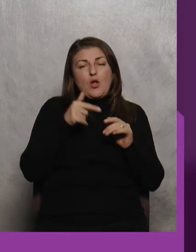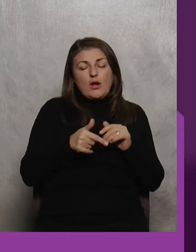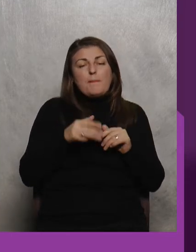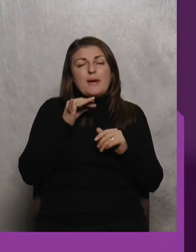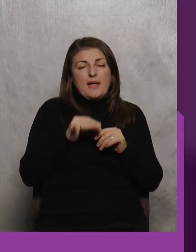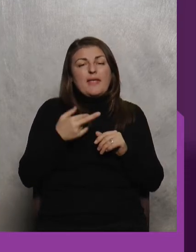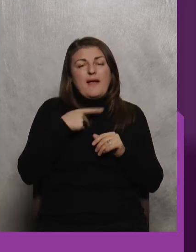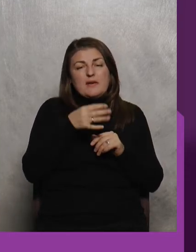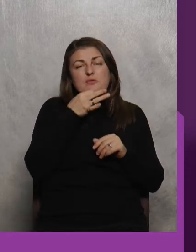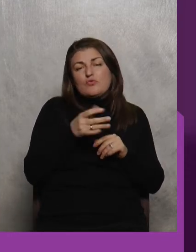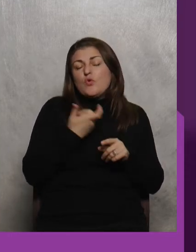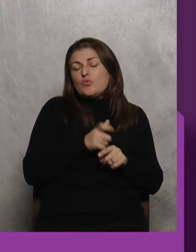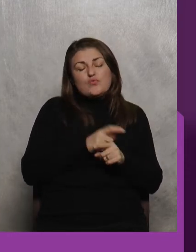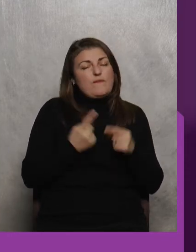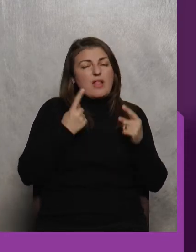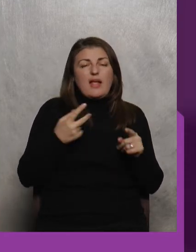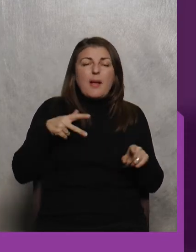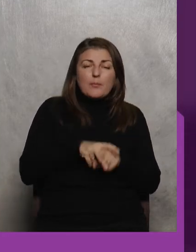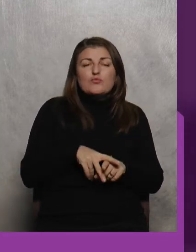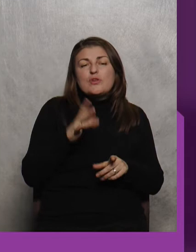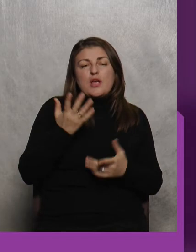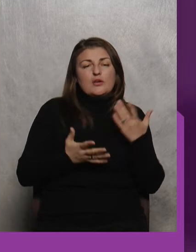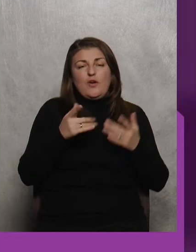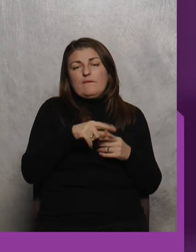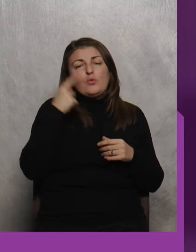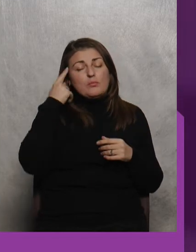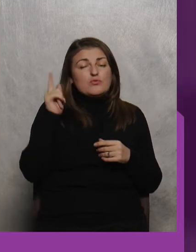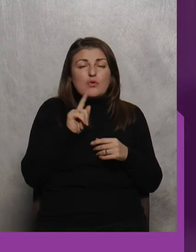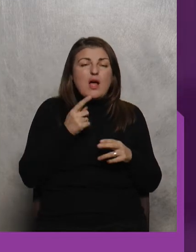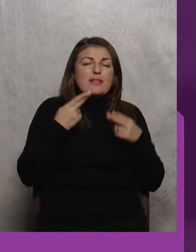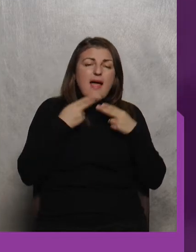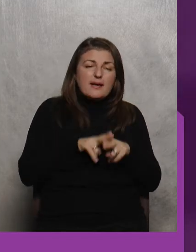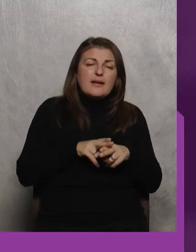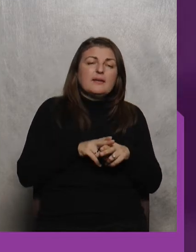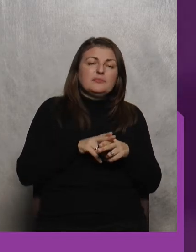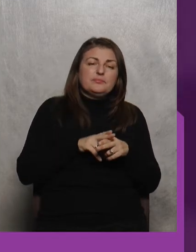і я вам скажу, що дуже велике напруження, якщо ви думаєте, що